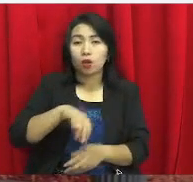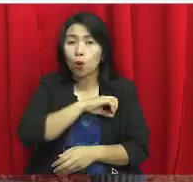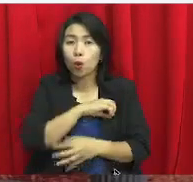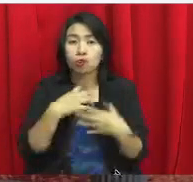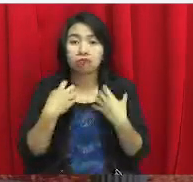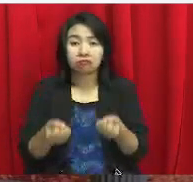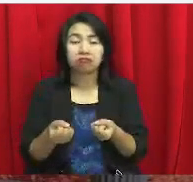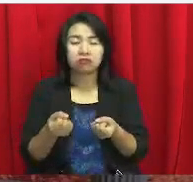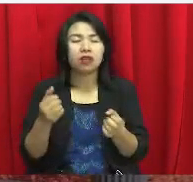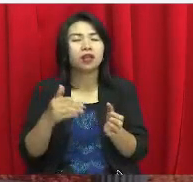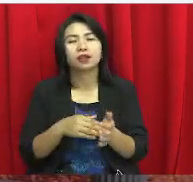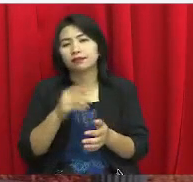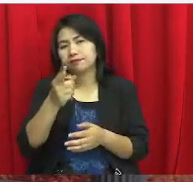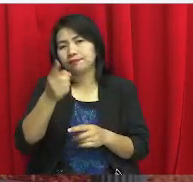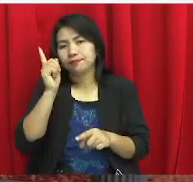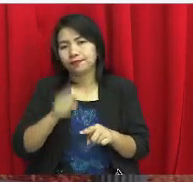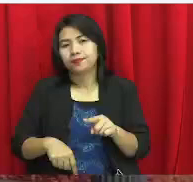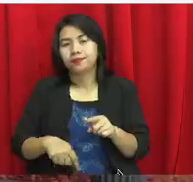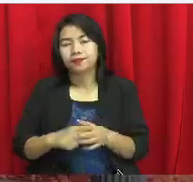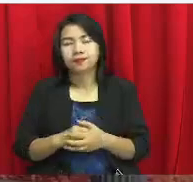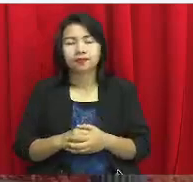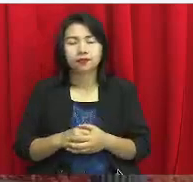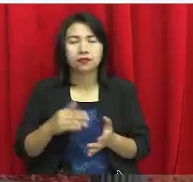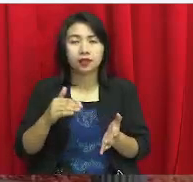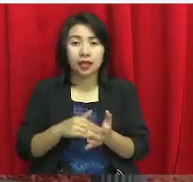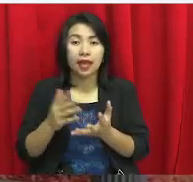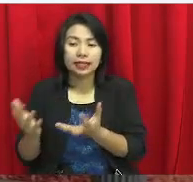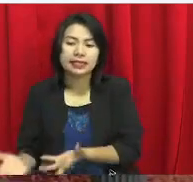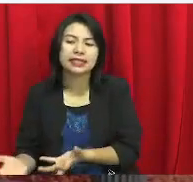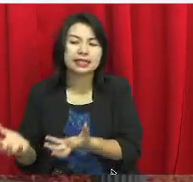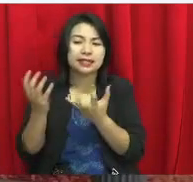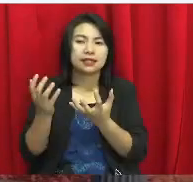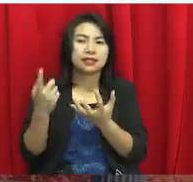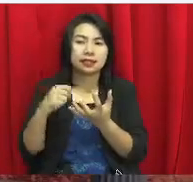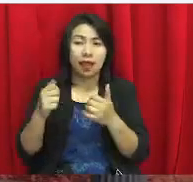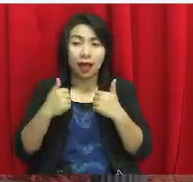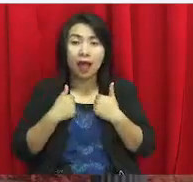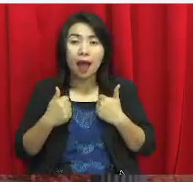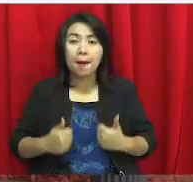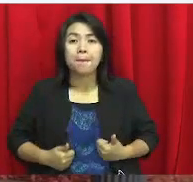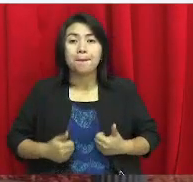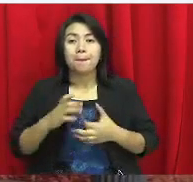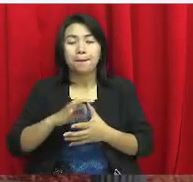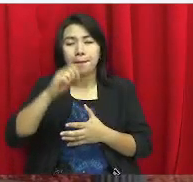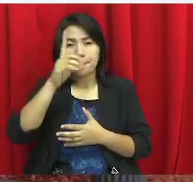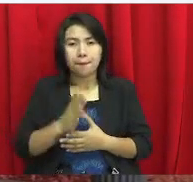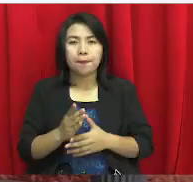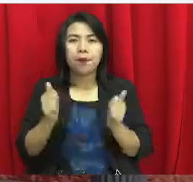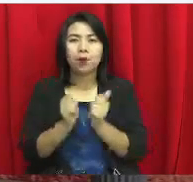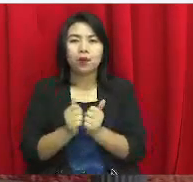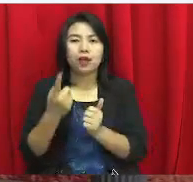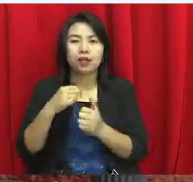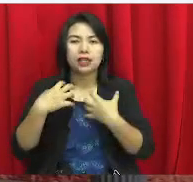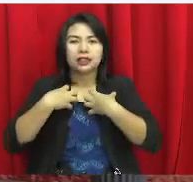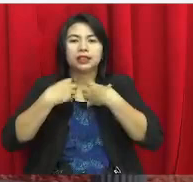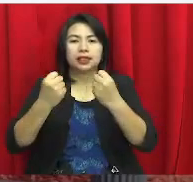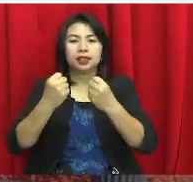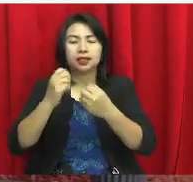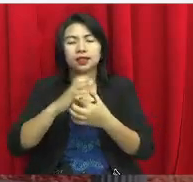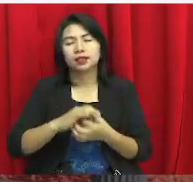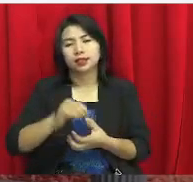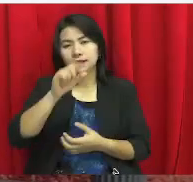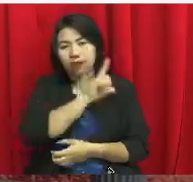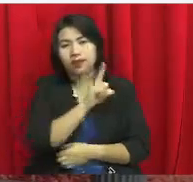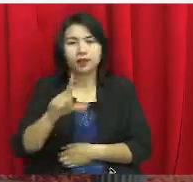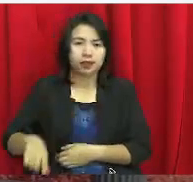cannot. Kaya nga sinasabi namin sila, carry the armor, the whole armor of God with the strength of the Lord.